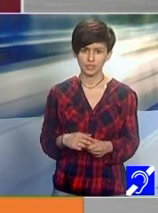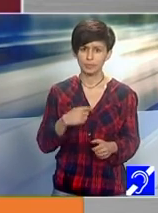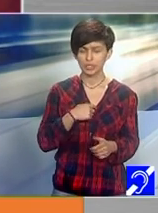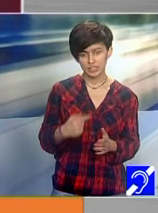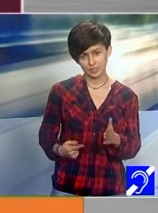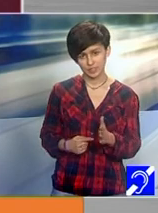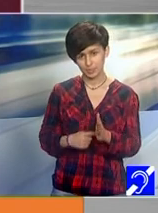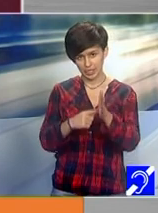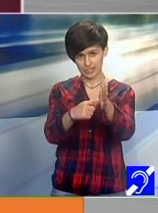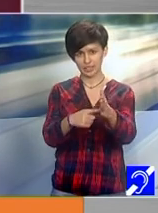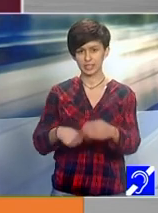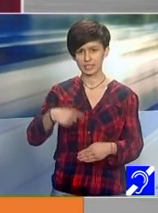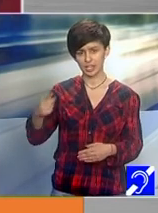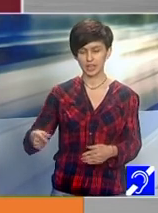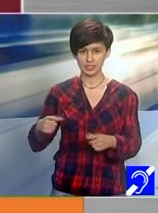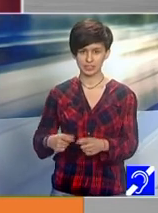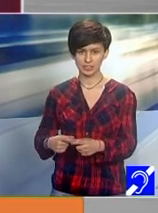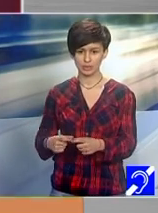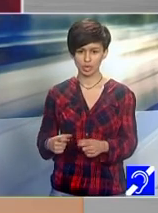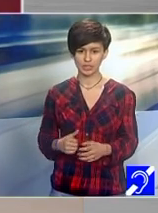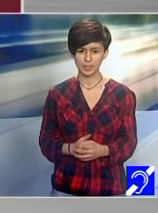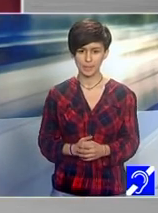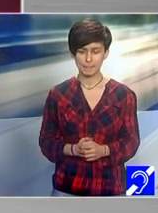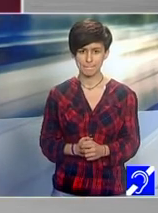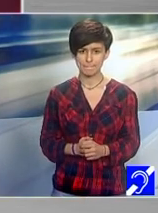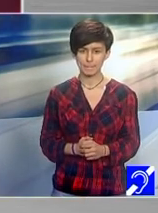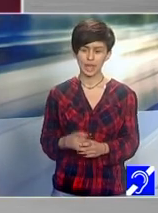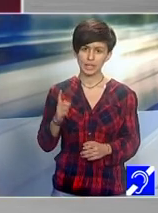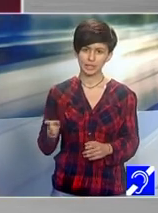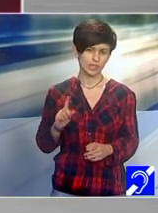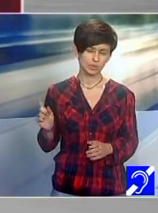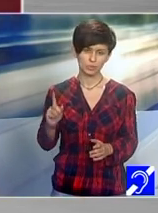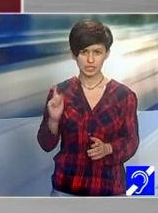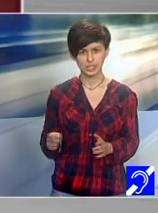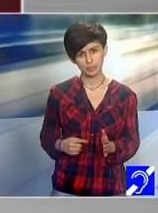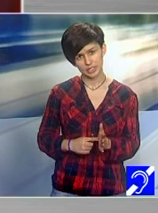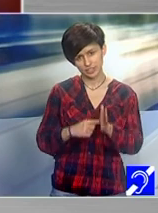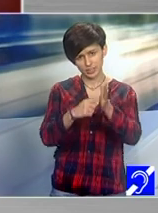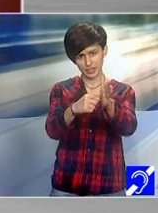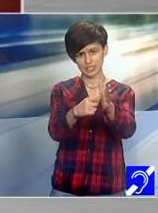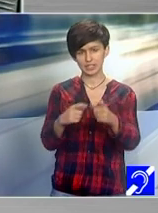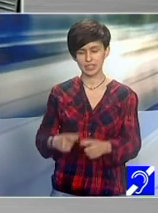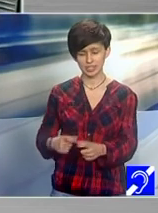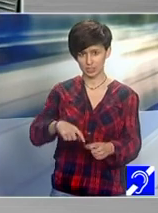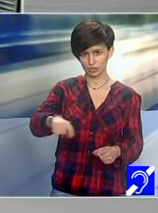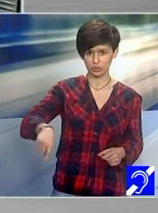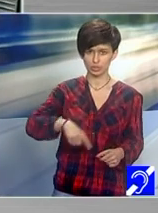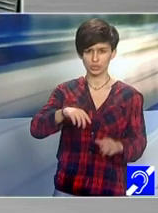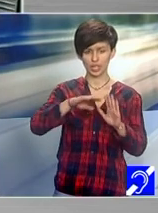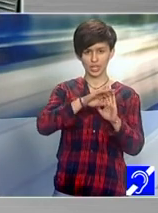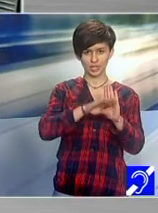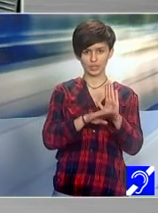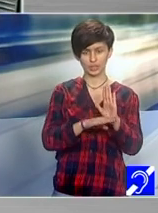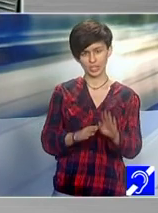Da, putea. Excepție să nu fie prezentată la salonul nostru ProInvent. Este o regulă generală, deci